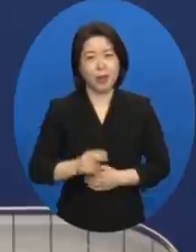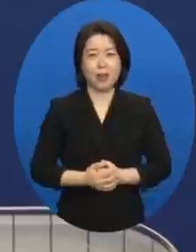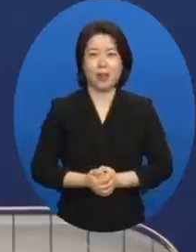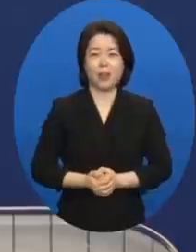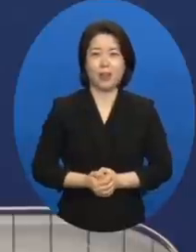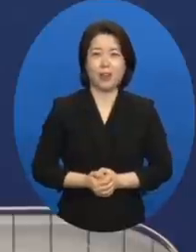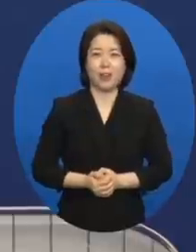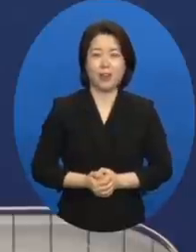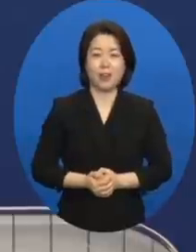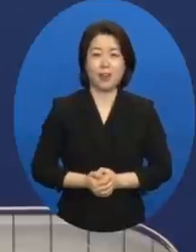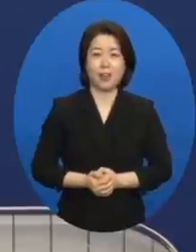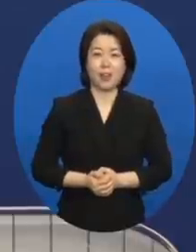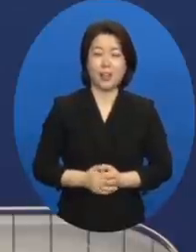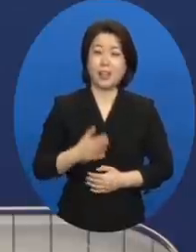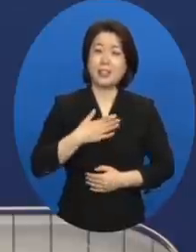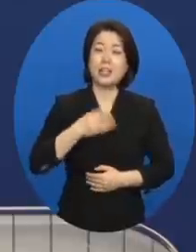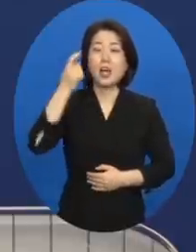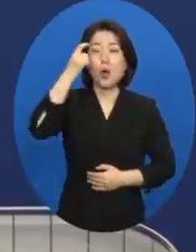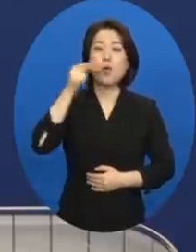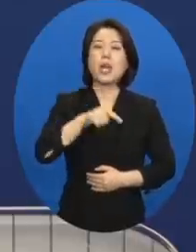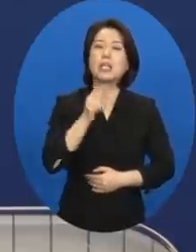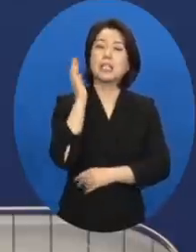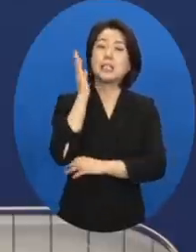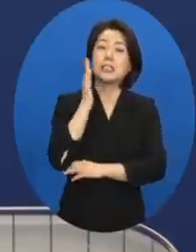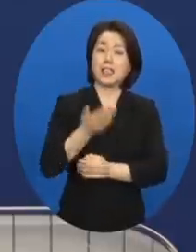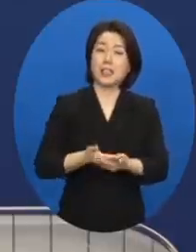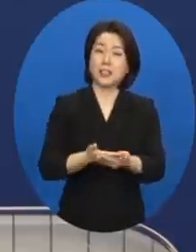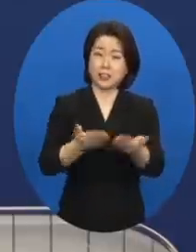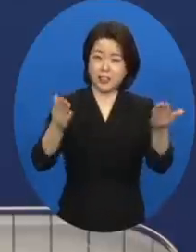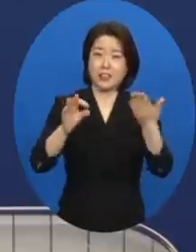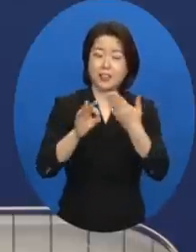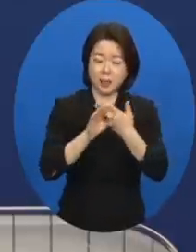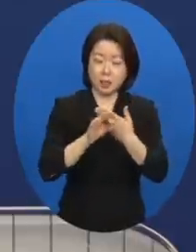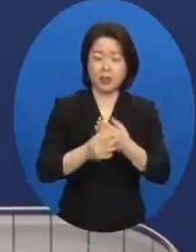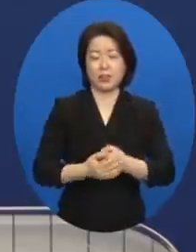제가 왜 이 이야기를 나누냐면